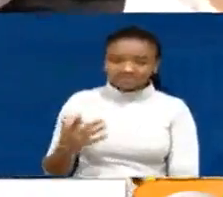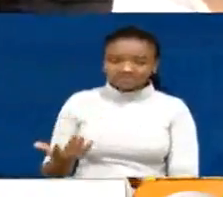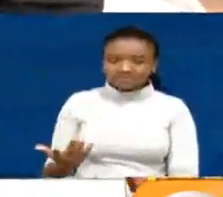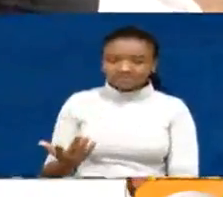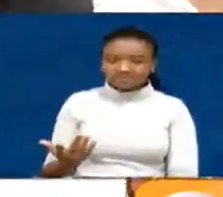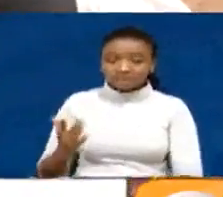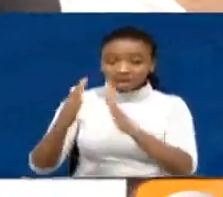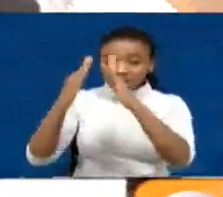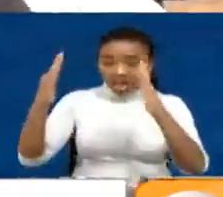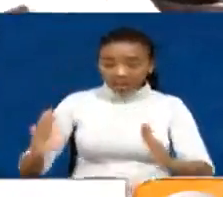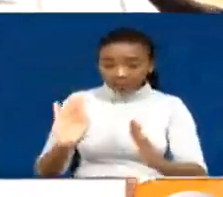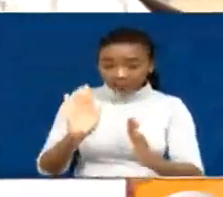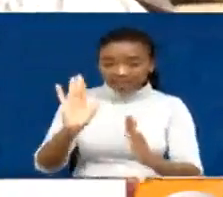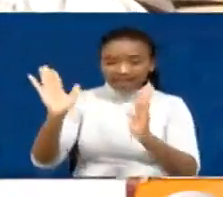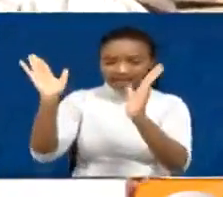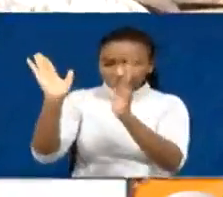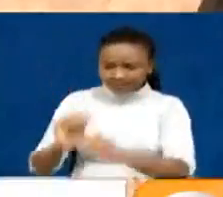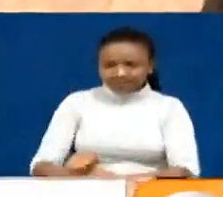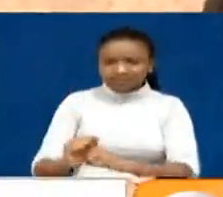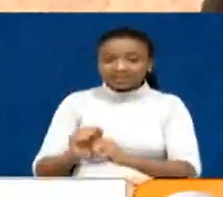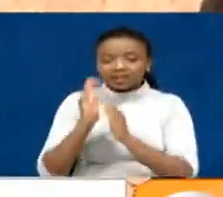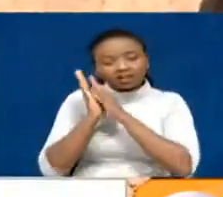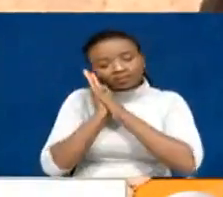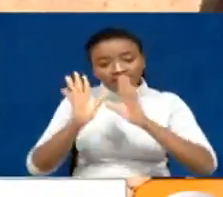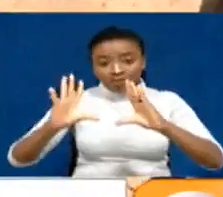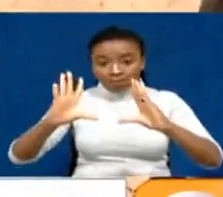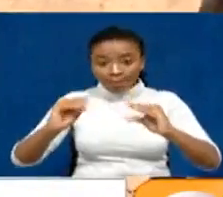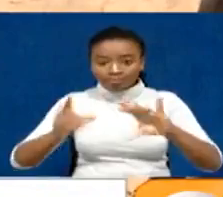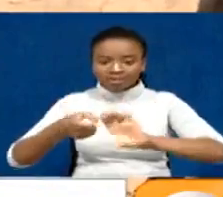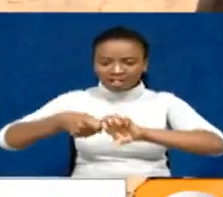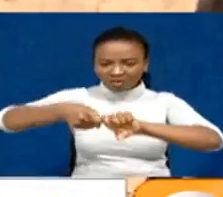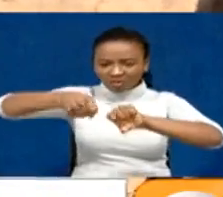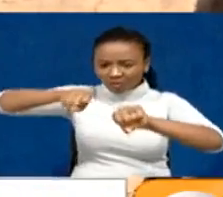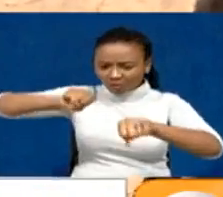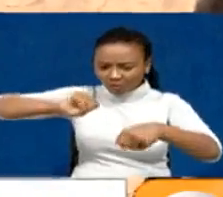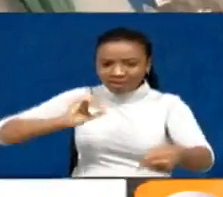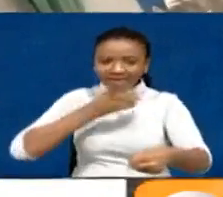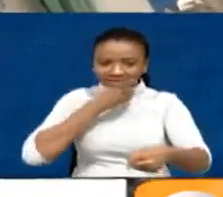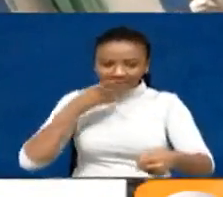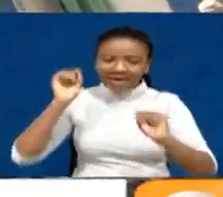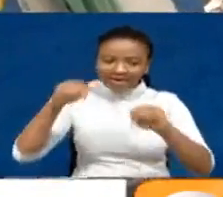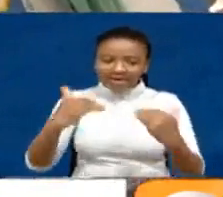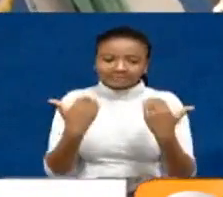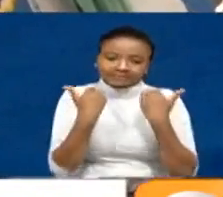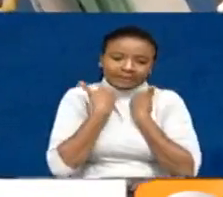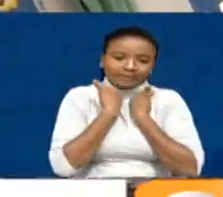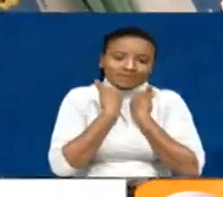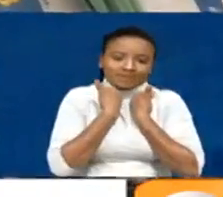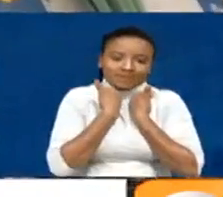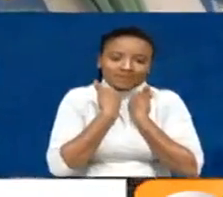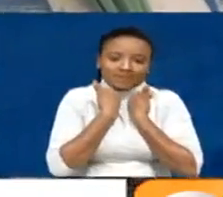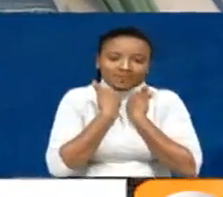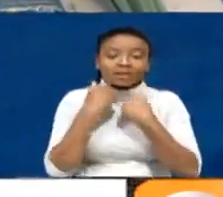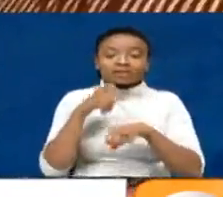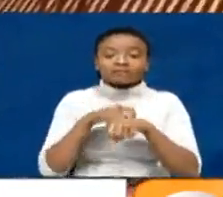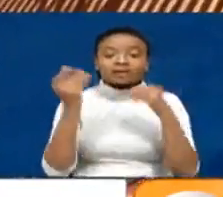na shughuli ya ubomozi, wanakamua godoro angalau liweze kukauka, wapate mahala pa kupumzika